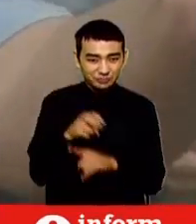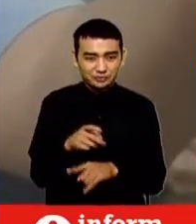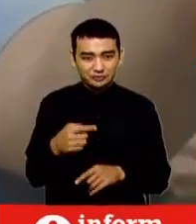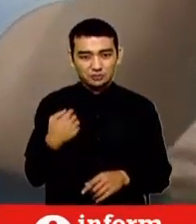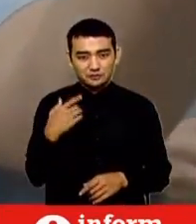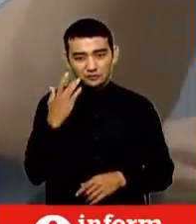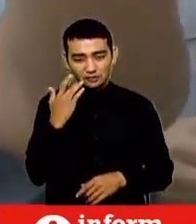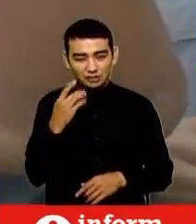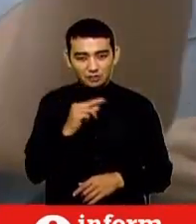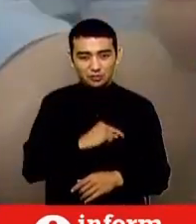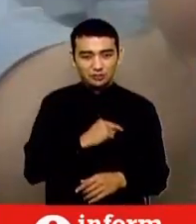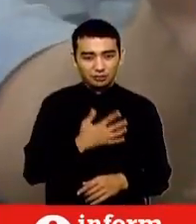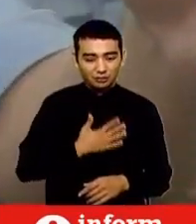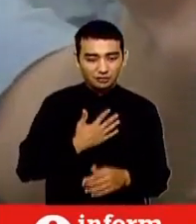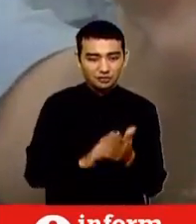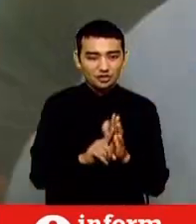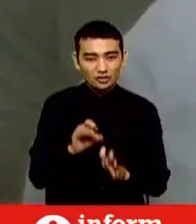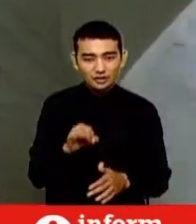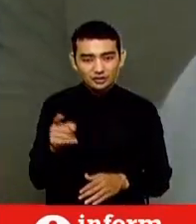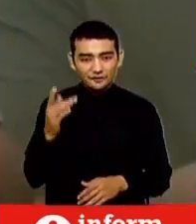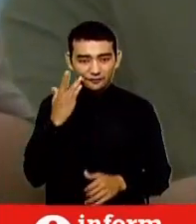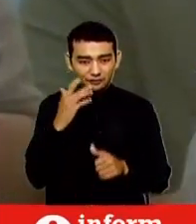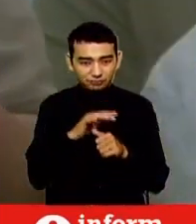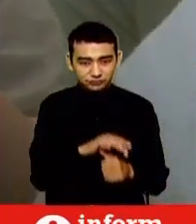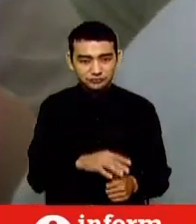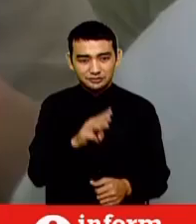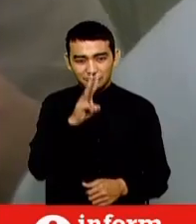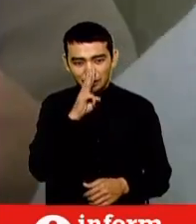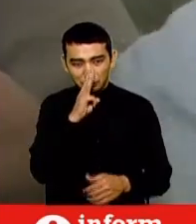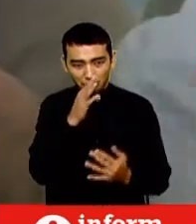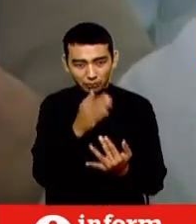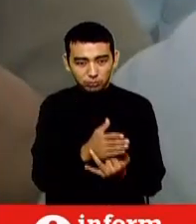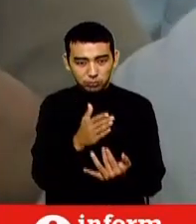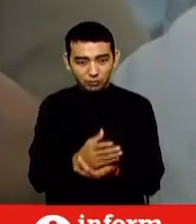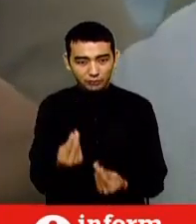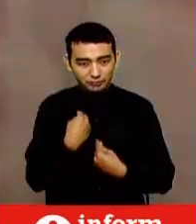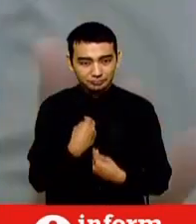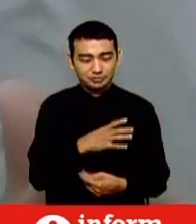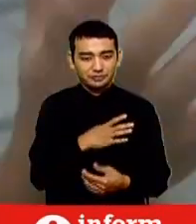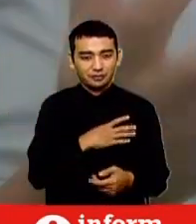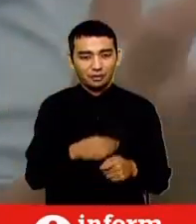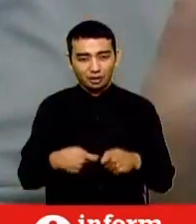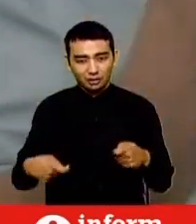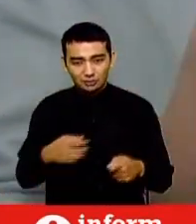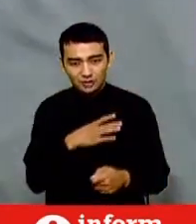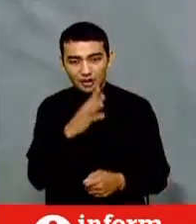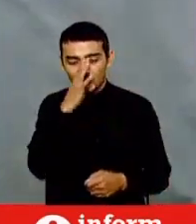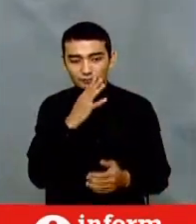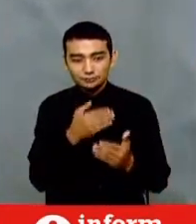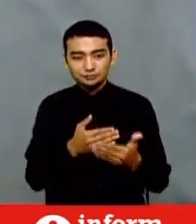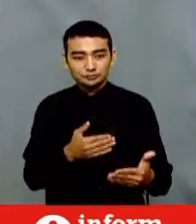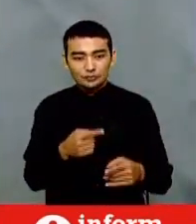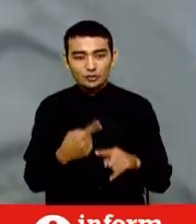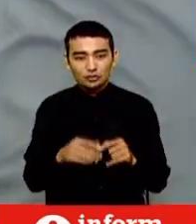Өткен ол қызмет атқарған тұста теміржолшыларға қысым көрсетіп жалақыларымызды бөліп берген деп ашулы. Ал 4 ай бұрын басқа лауазымға